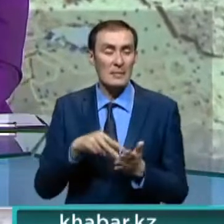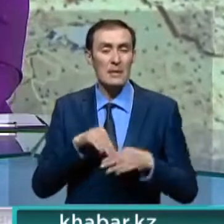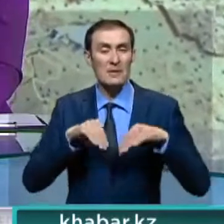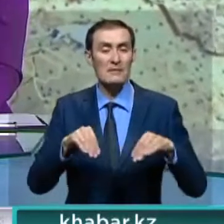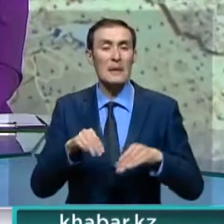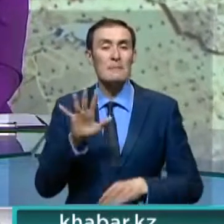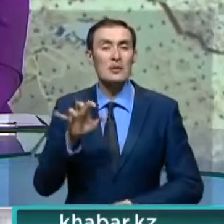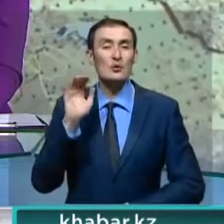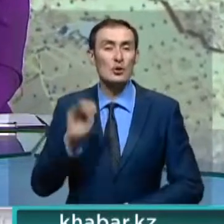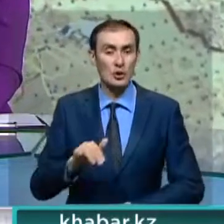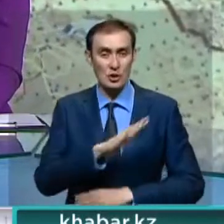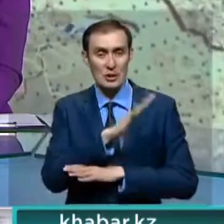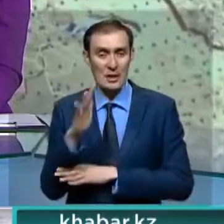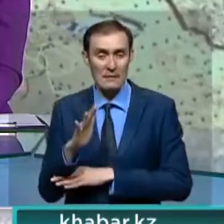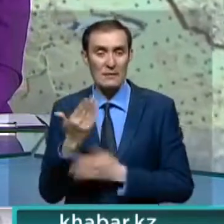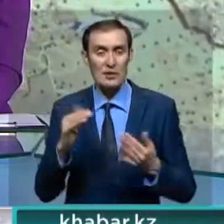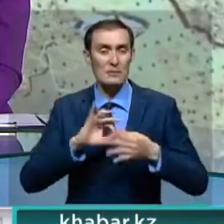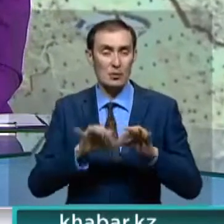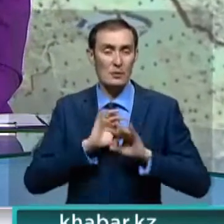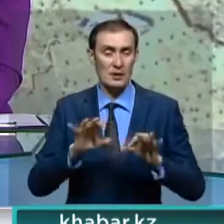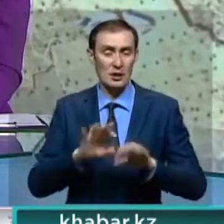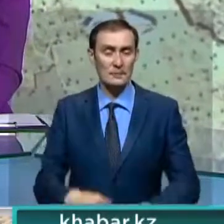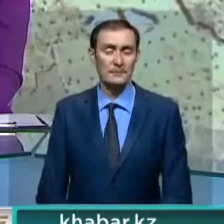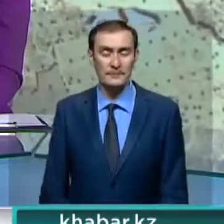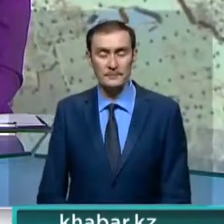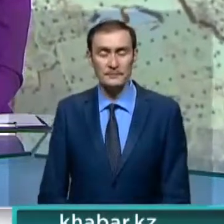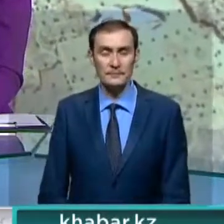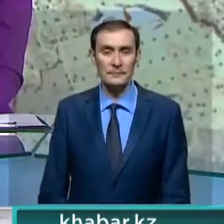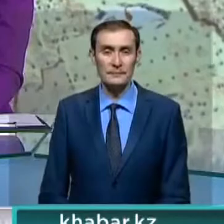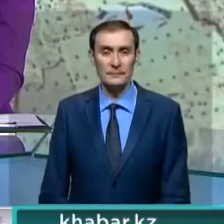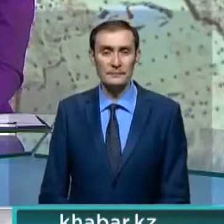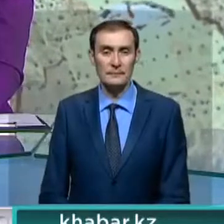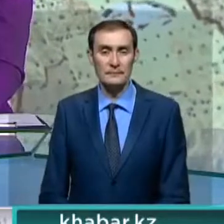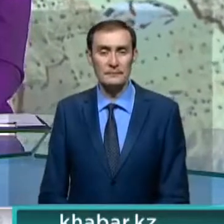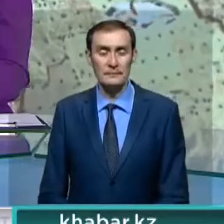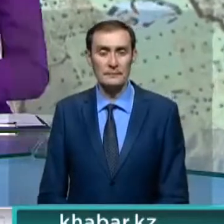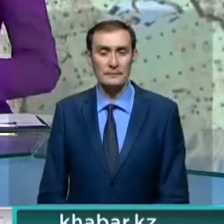посадить 500 000 деревьев. Марина Золотарева побывала на месте и расскажет подробнее.